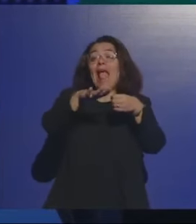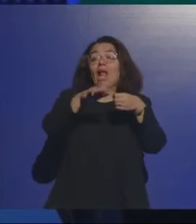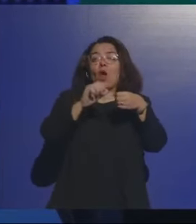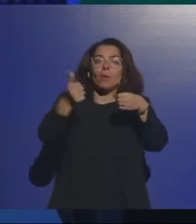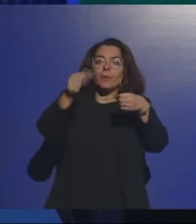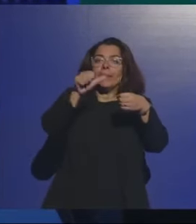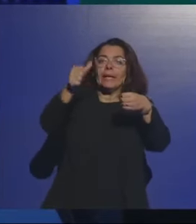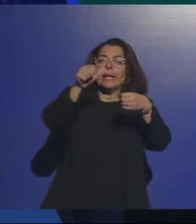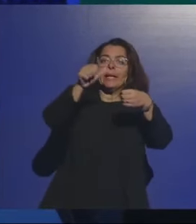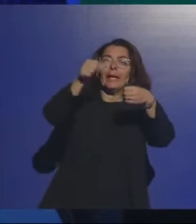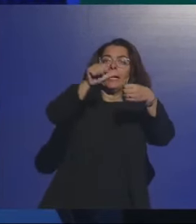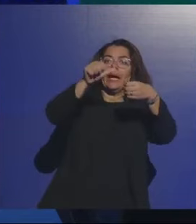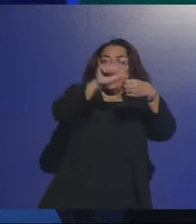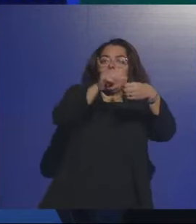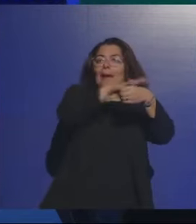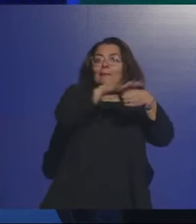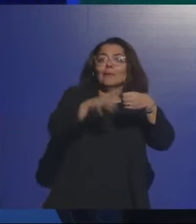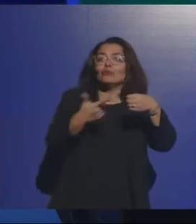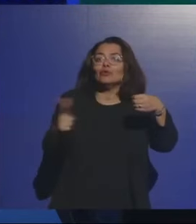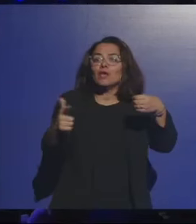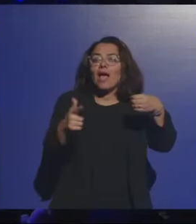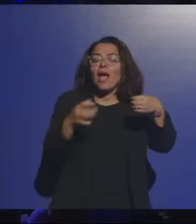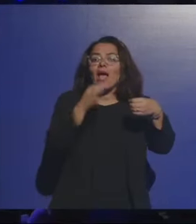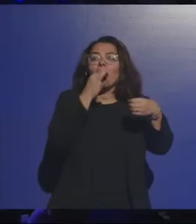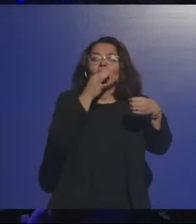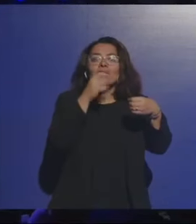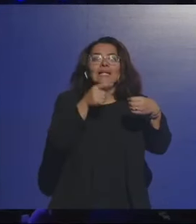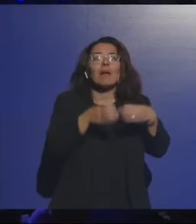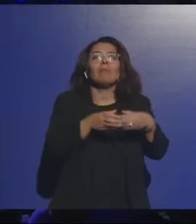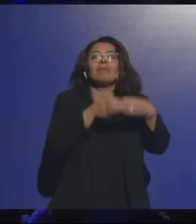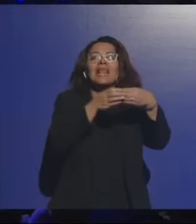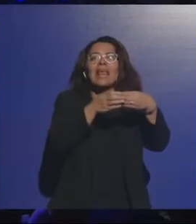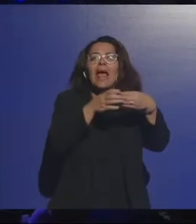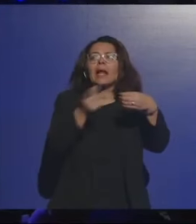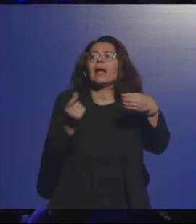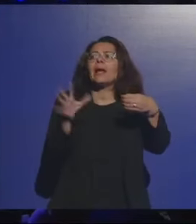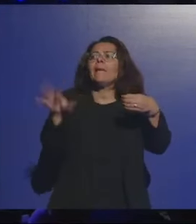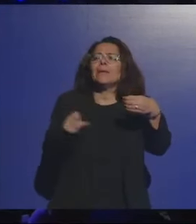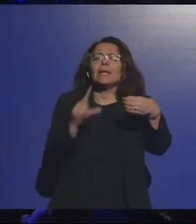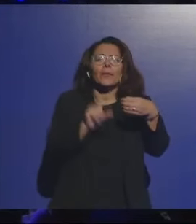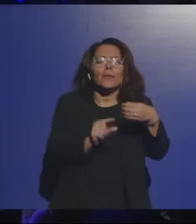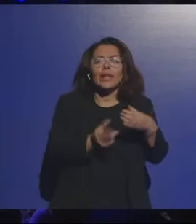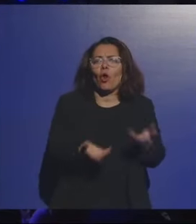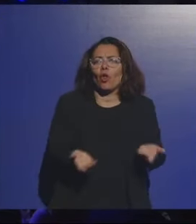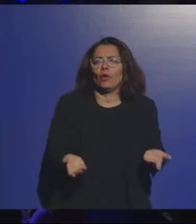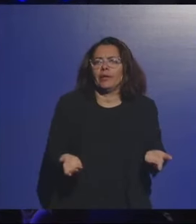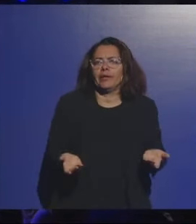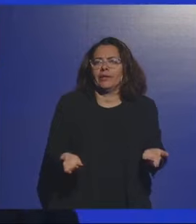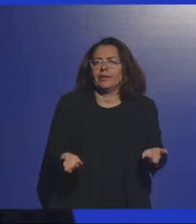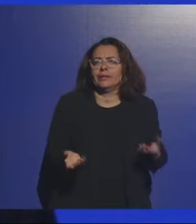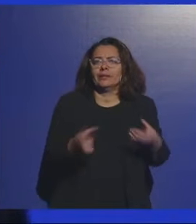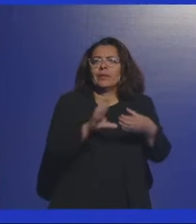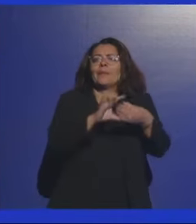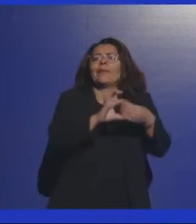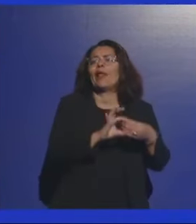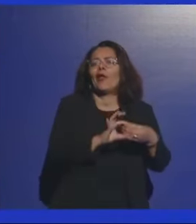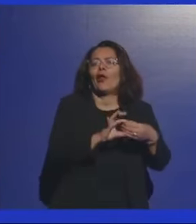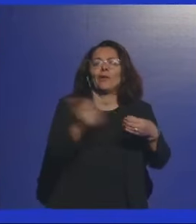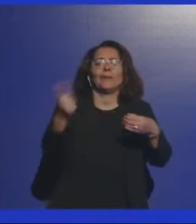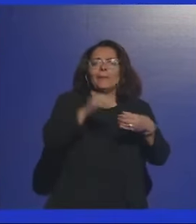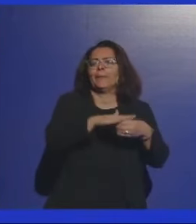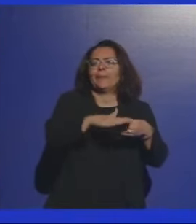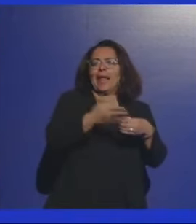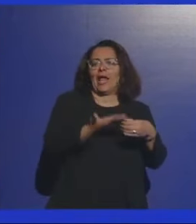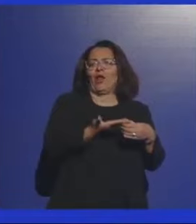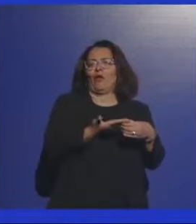il bicchiere siete voi Fatevi un bicchiere più piccolo desiderate di meno tutti quanti abbiamo delle saccocce nelle